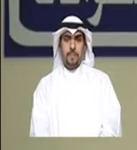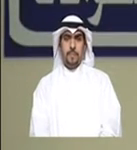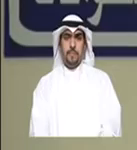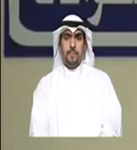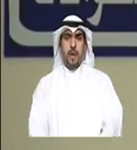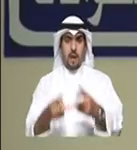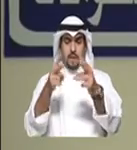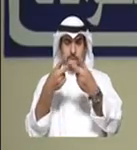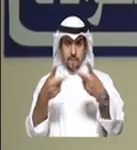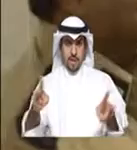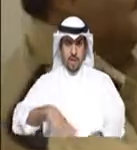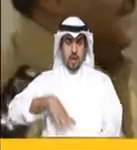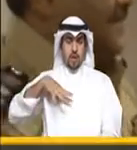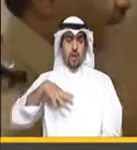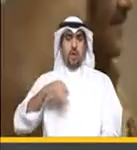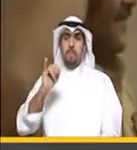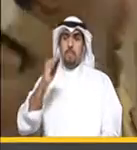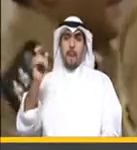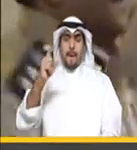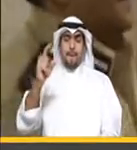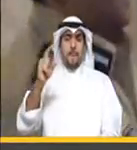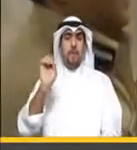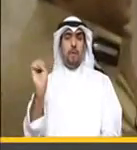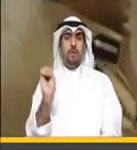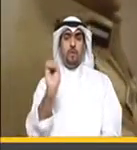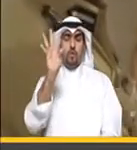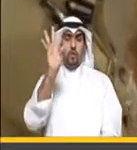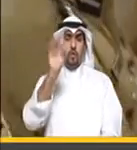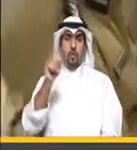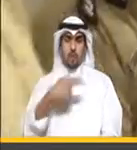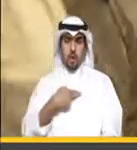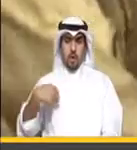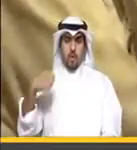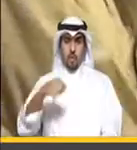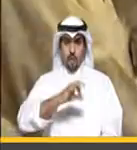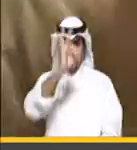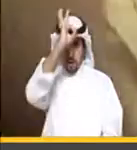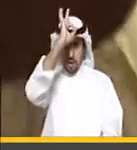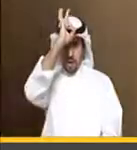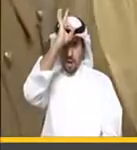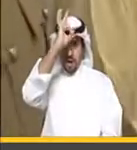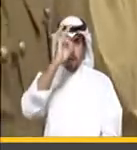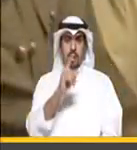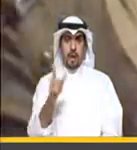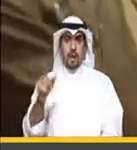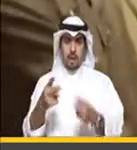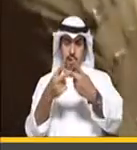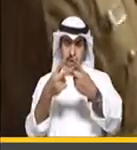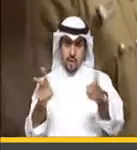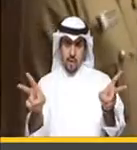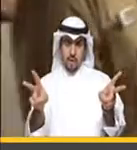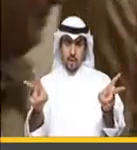افتتح معالي نائب رئيس مجلس الوزراء ووزير الداخلية الشيخ محمد الخالد الحمد